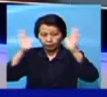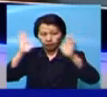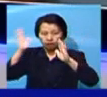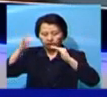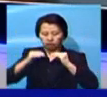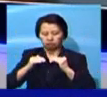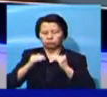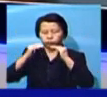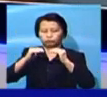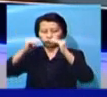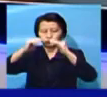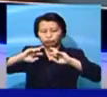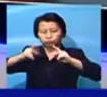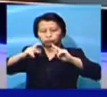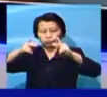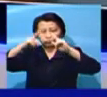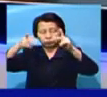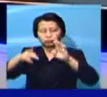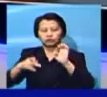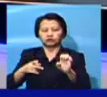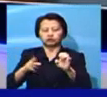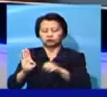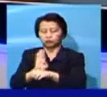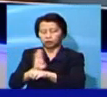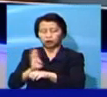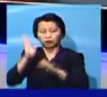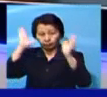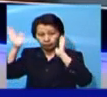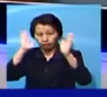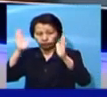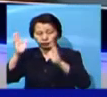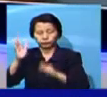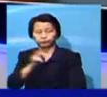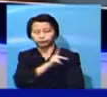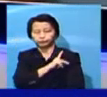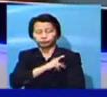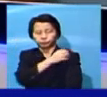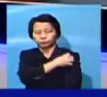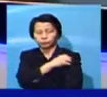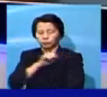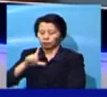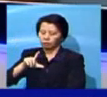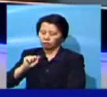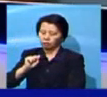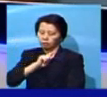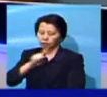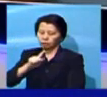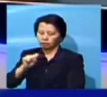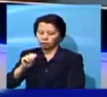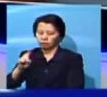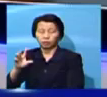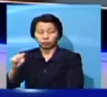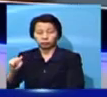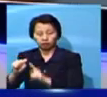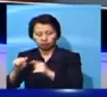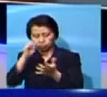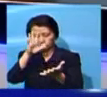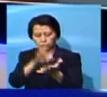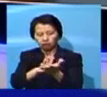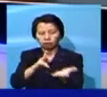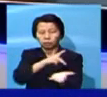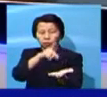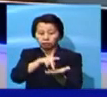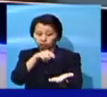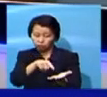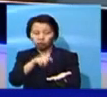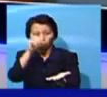melonjakkan lagi pembangunan sektor e-dagang negara ketua pegawai eksekutif Lazada Malaysia Hans Peter rell yakin H itu